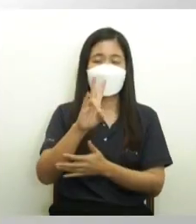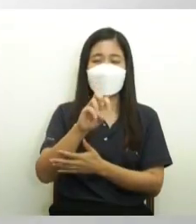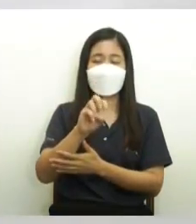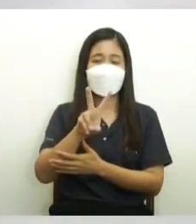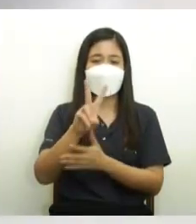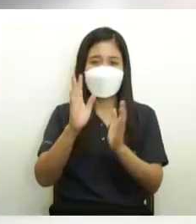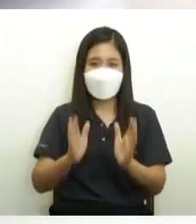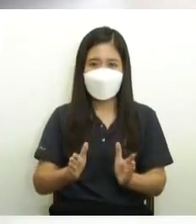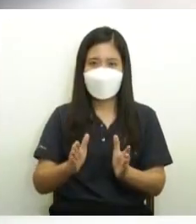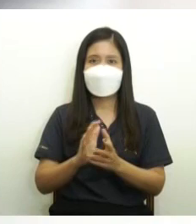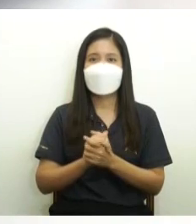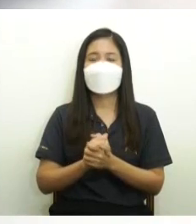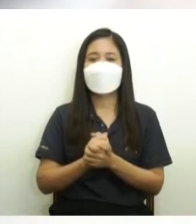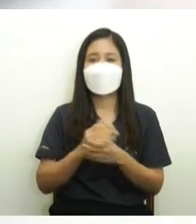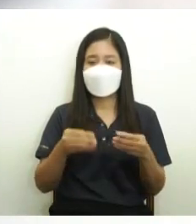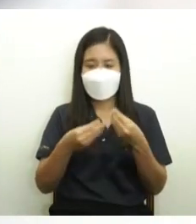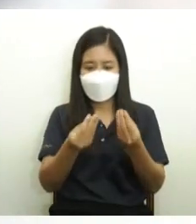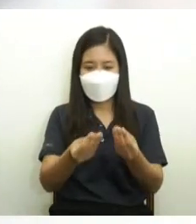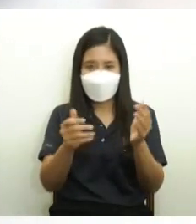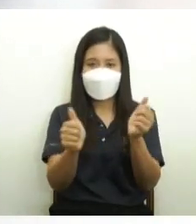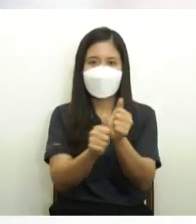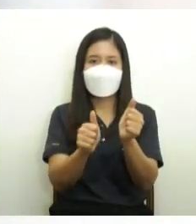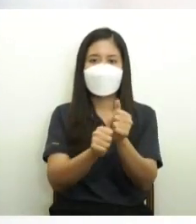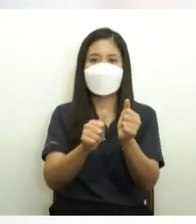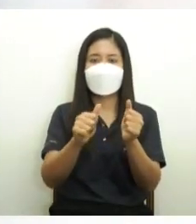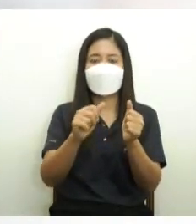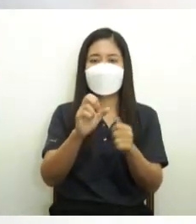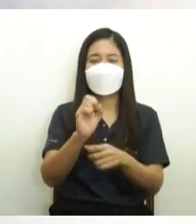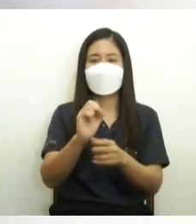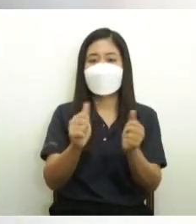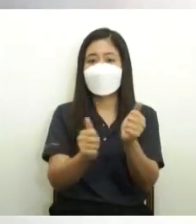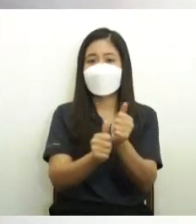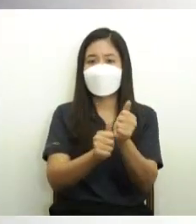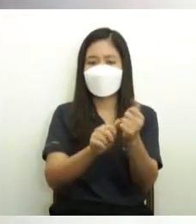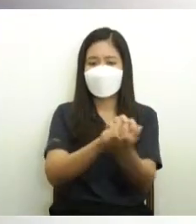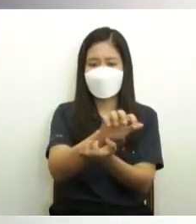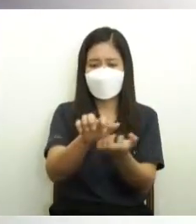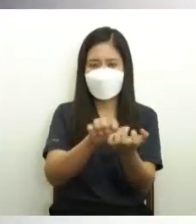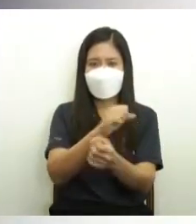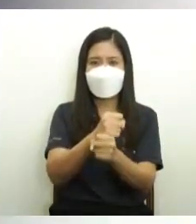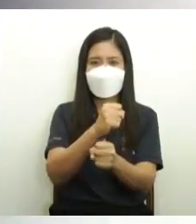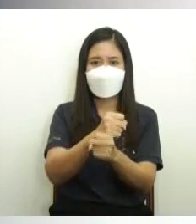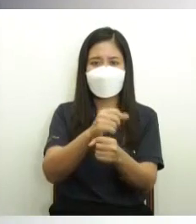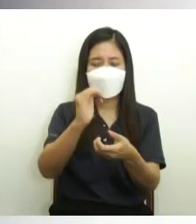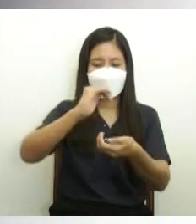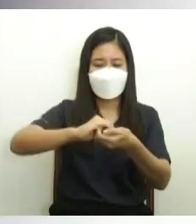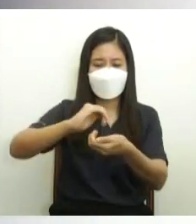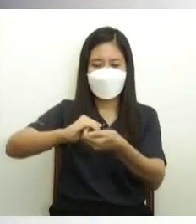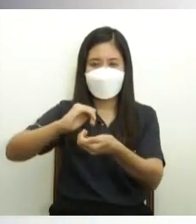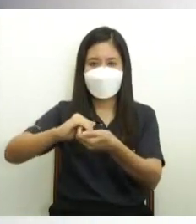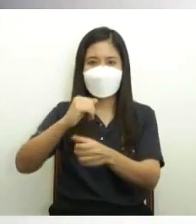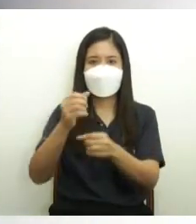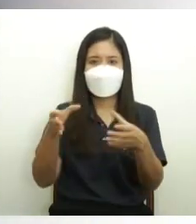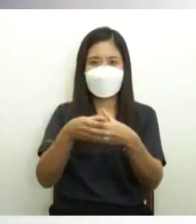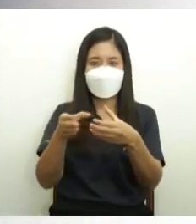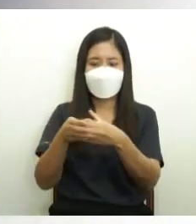นผมจึงได้มอบหมายให้ท่านรองผู้อำนวยการเขตพื้นที่การศึกษาบูรณาการการทำงานร่วมกับทีมงานของโรงเรียน